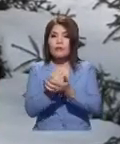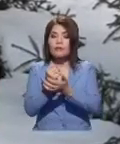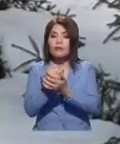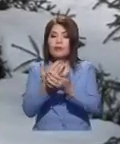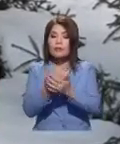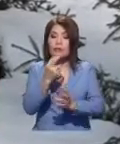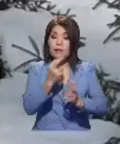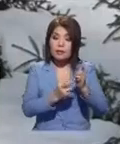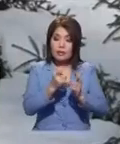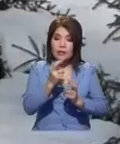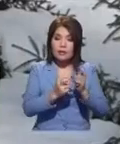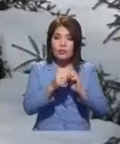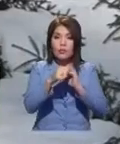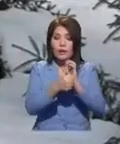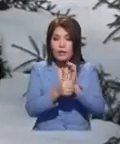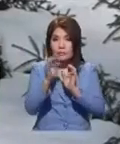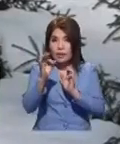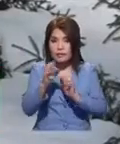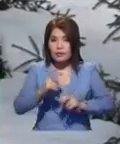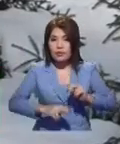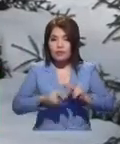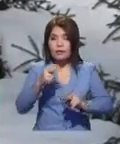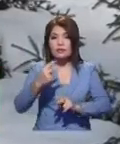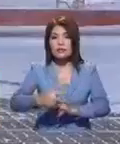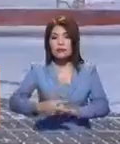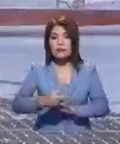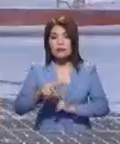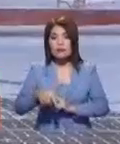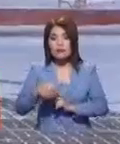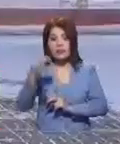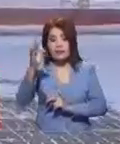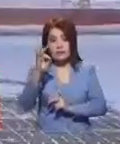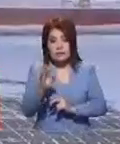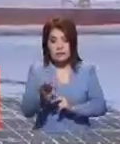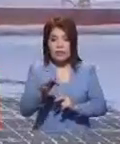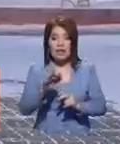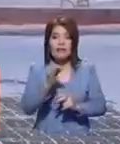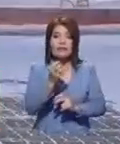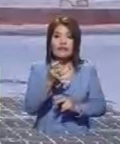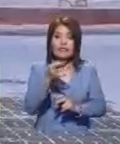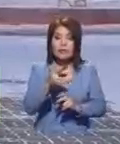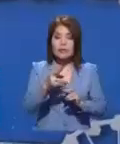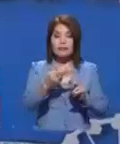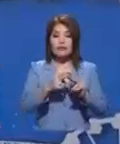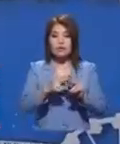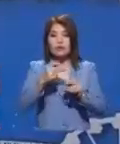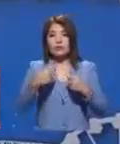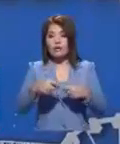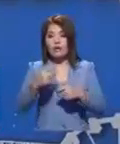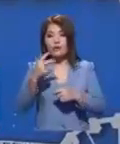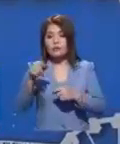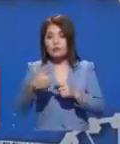өңдеу өнеркәсібі 16%, құрылыс 20,10%, инвестициялар 7,4%, сауда 3,9%,